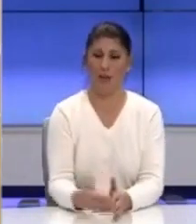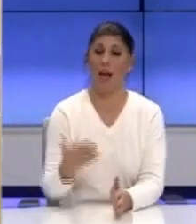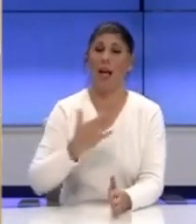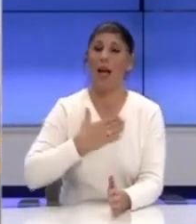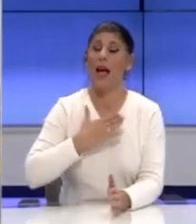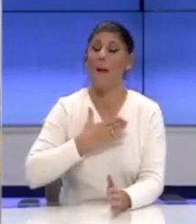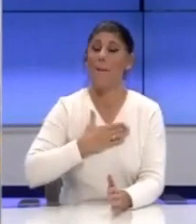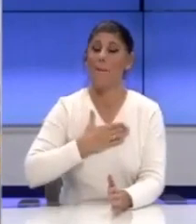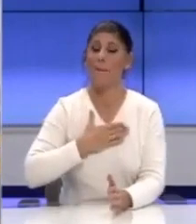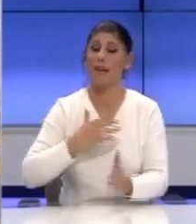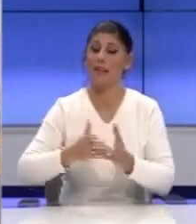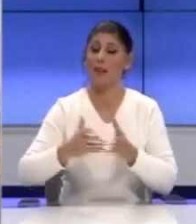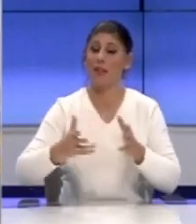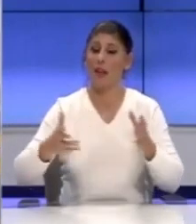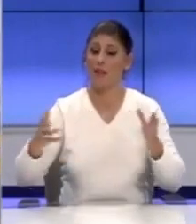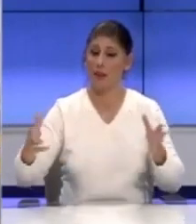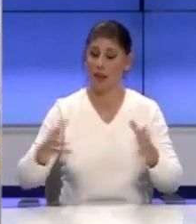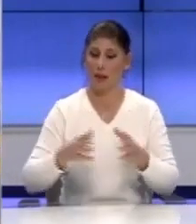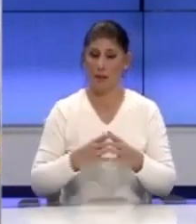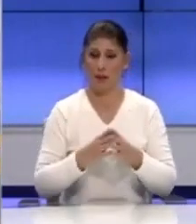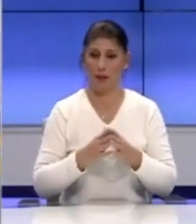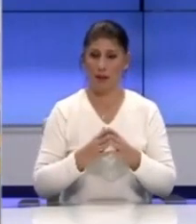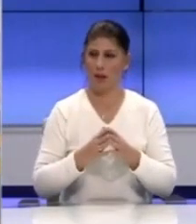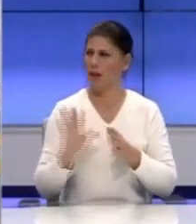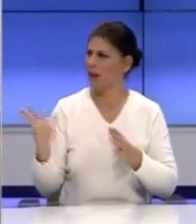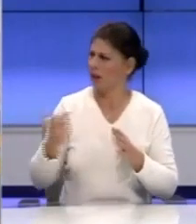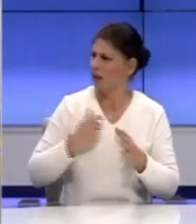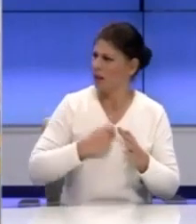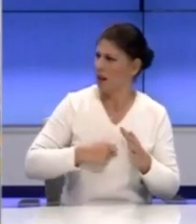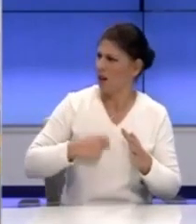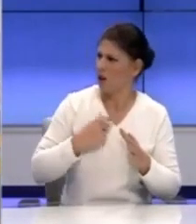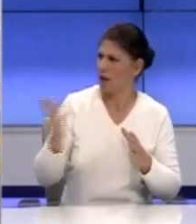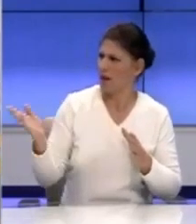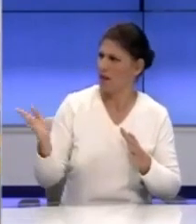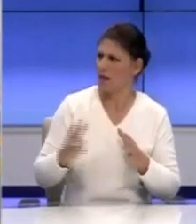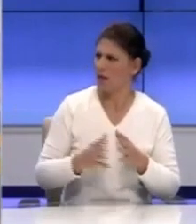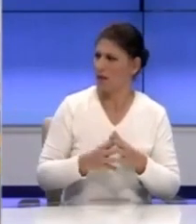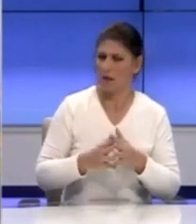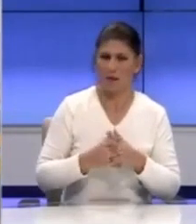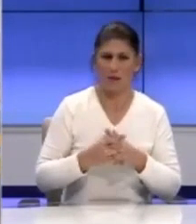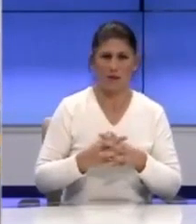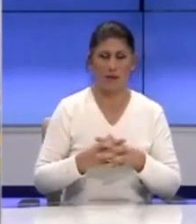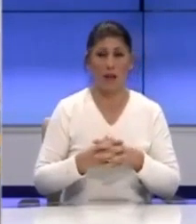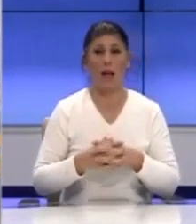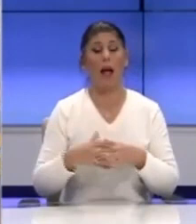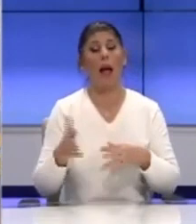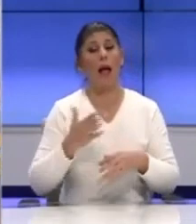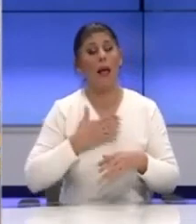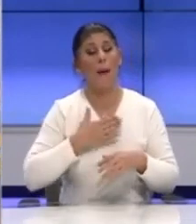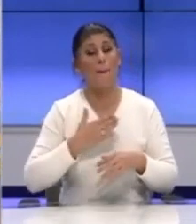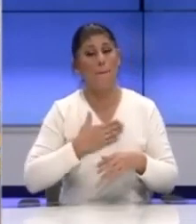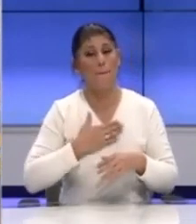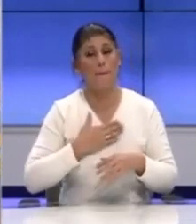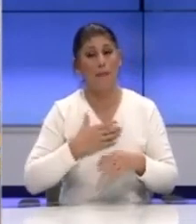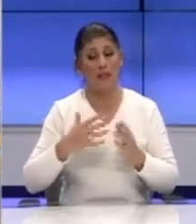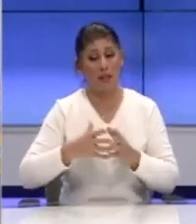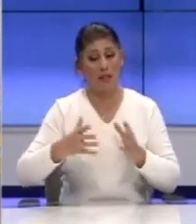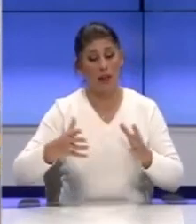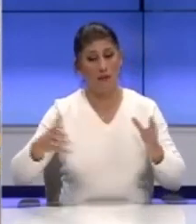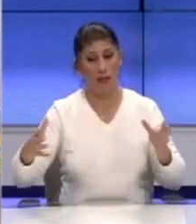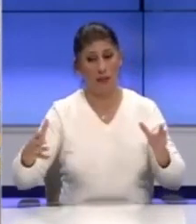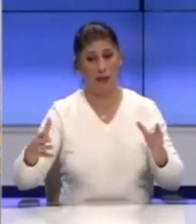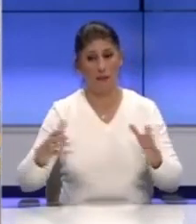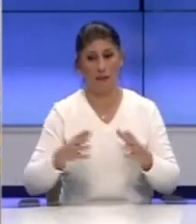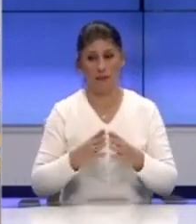Εμείς είμαστε αυτοί οι οποίοι διευρύναμε. Γιατί παρακαλώ, παρακαλώ. Εμείς είμαστε αυτοί οι οποίοι